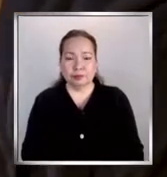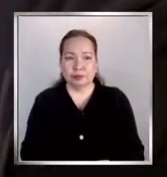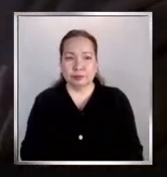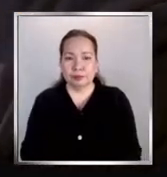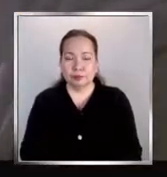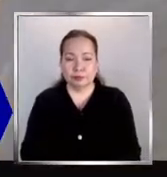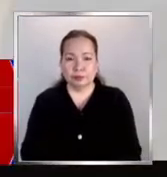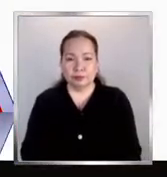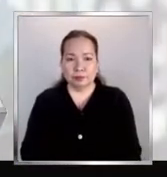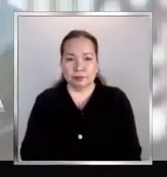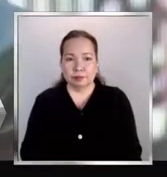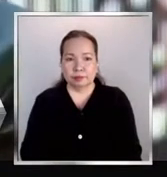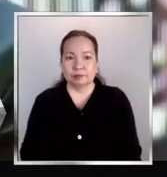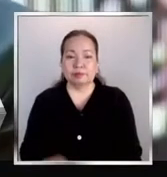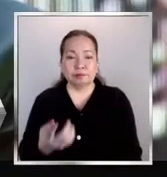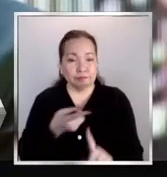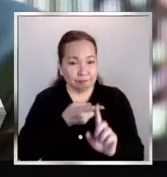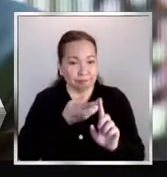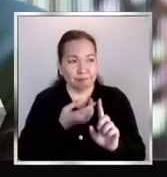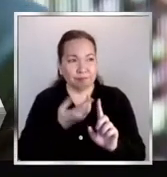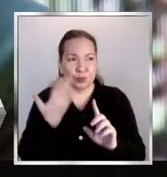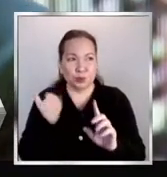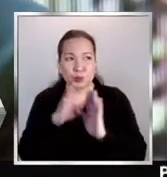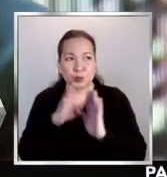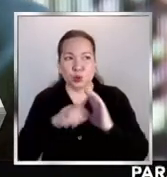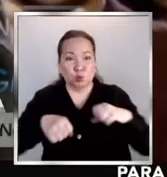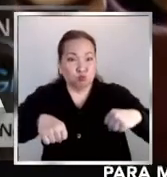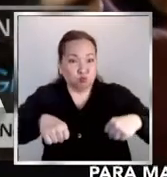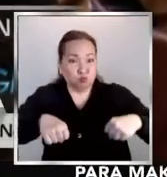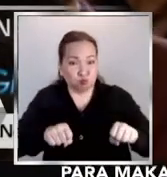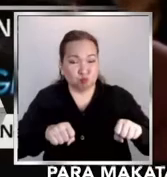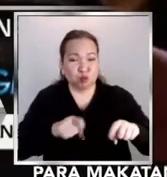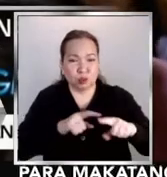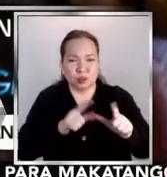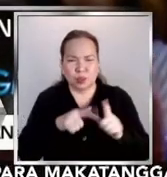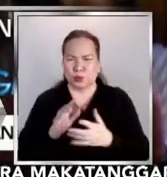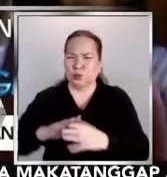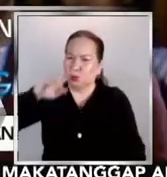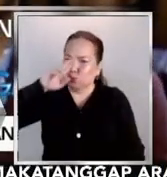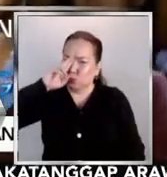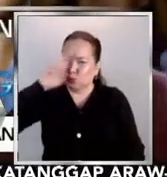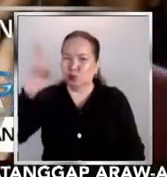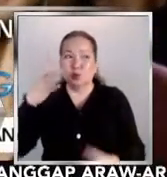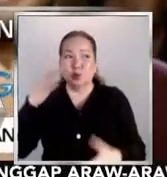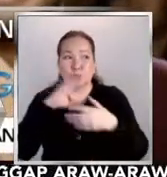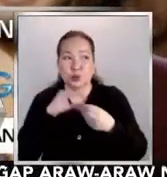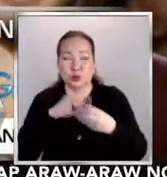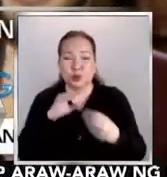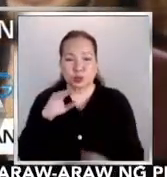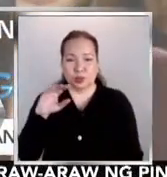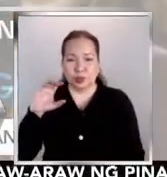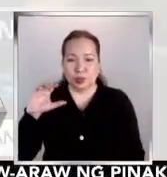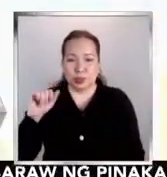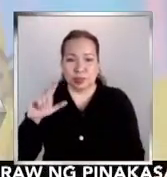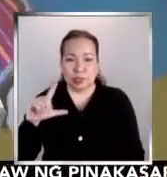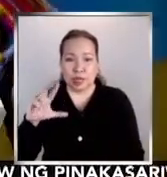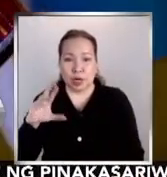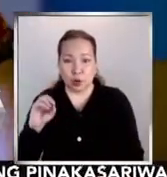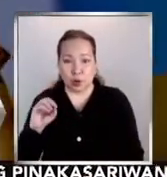From tricycle driver to Mr. Pogi. Yan ang kwento ng buhay ni Carlos San Juan na tampok sa magpakailanman ngayong